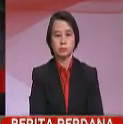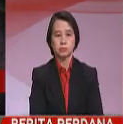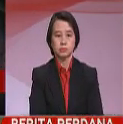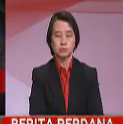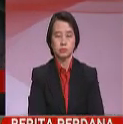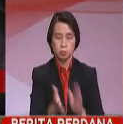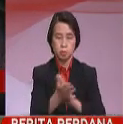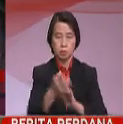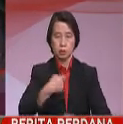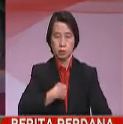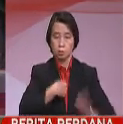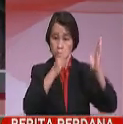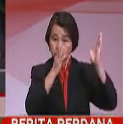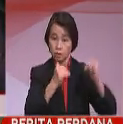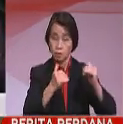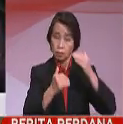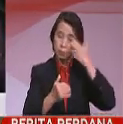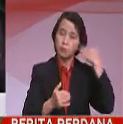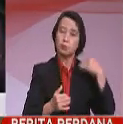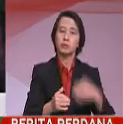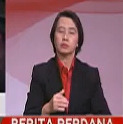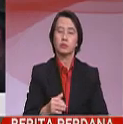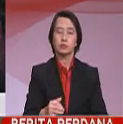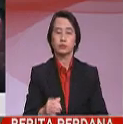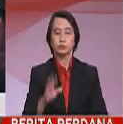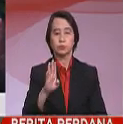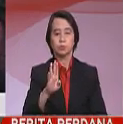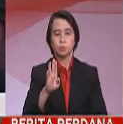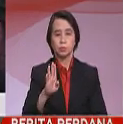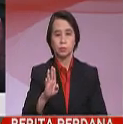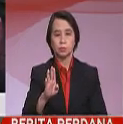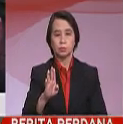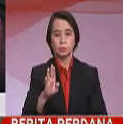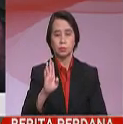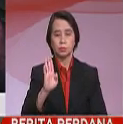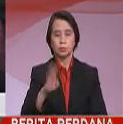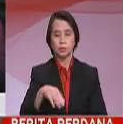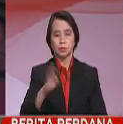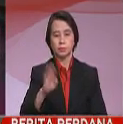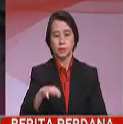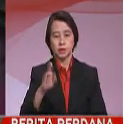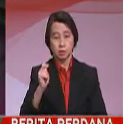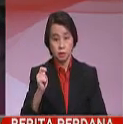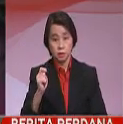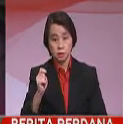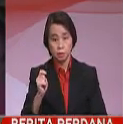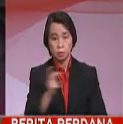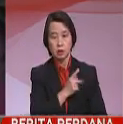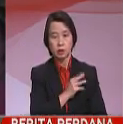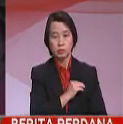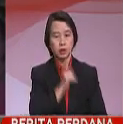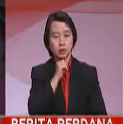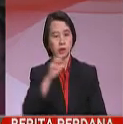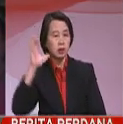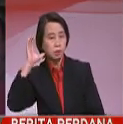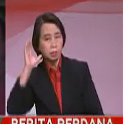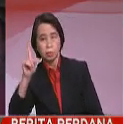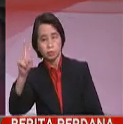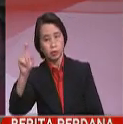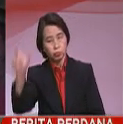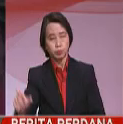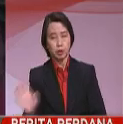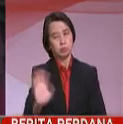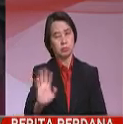Jadi saya berharap kepada pihak PBT, kepada pihak KBKT, kementerian tidak mendengar kepada satu-satu pihak